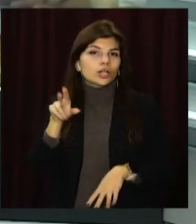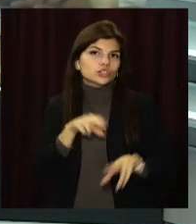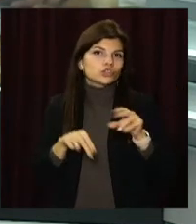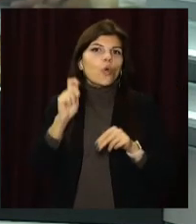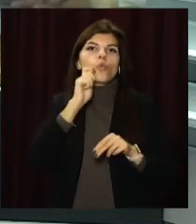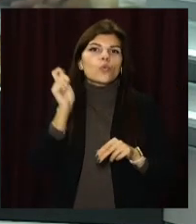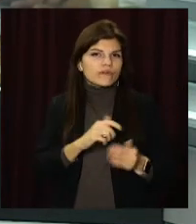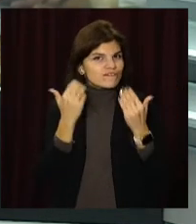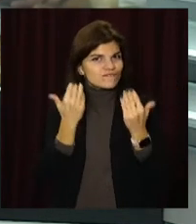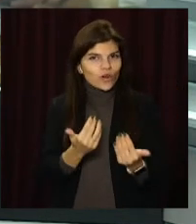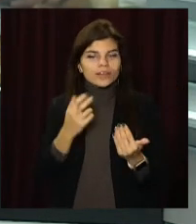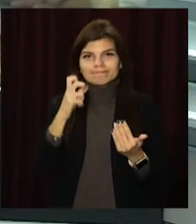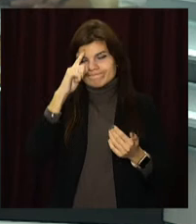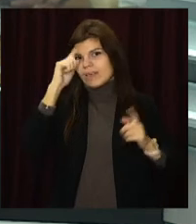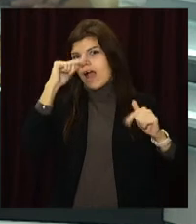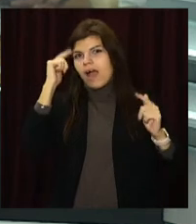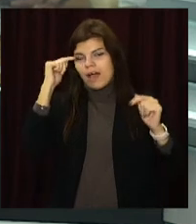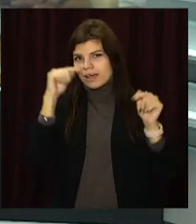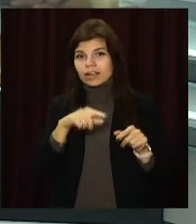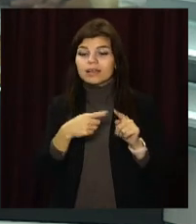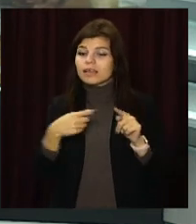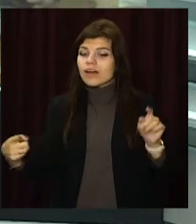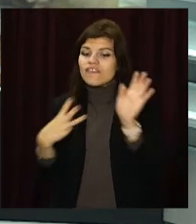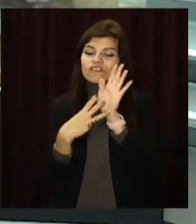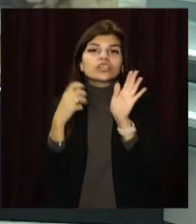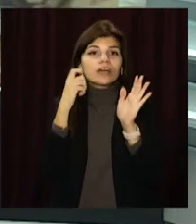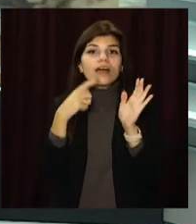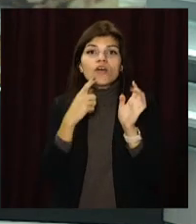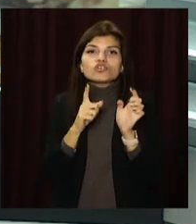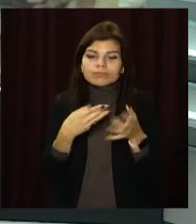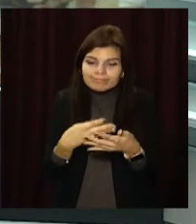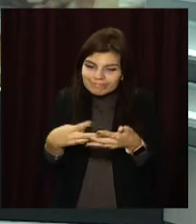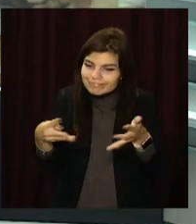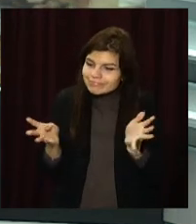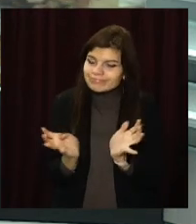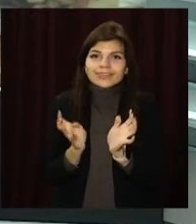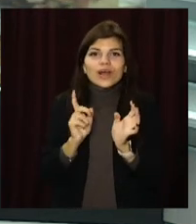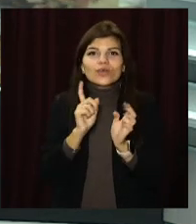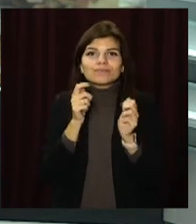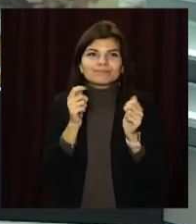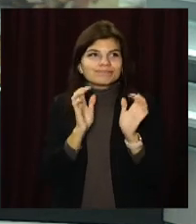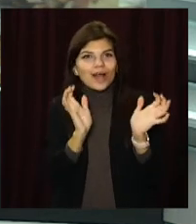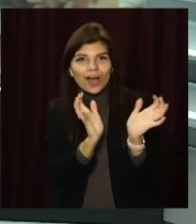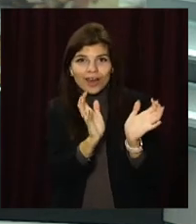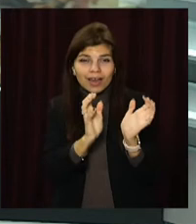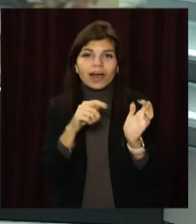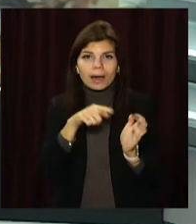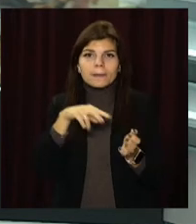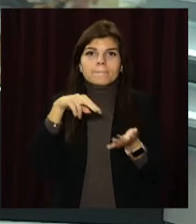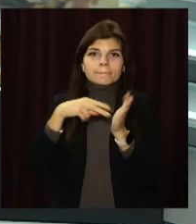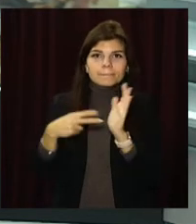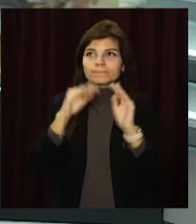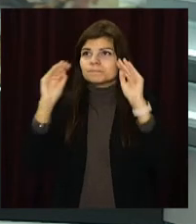символом України. Протягом останніх 8 років, щоб убезпечити лелечі гнізда, енергетики по всій країні встановлюють